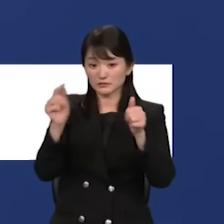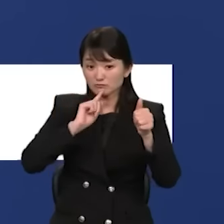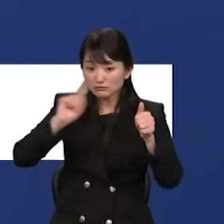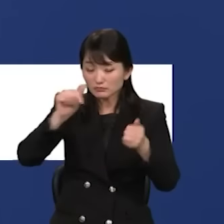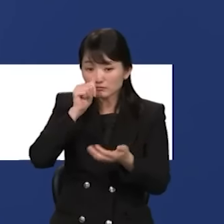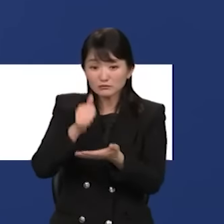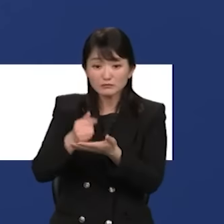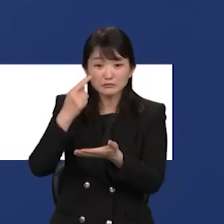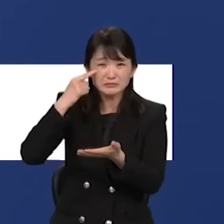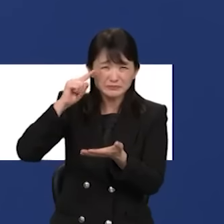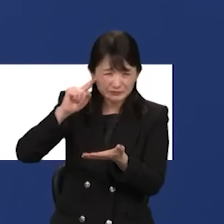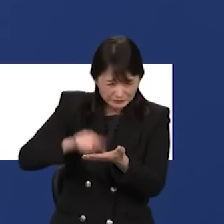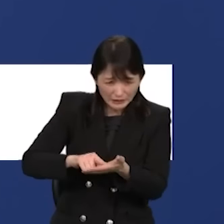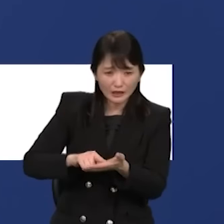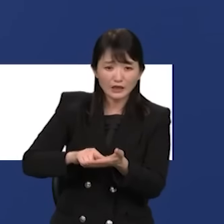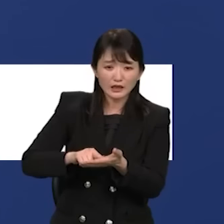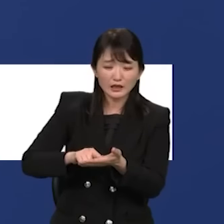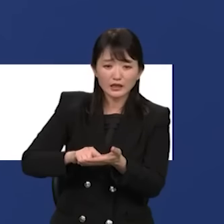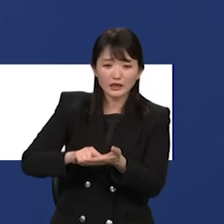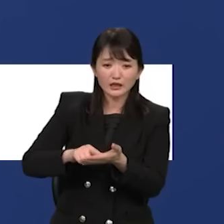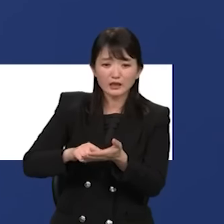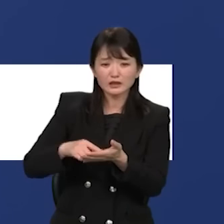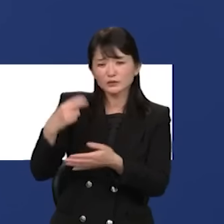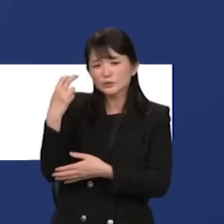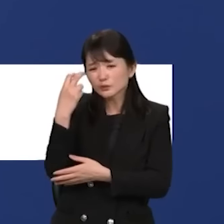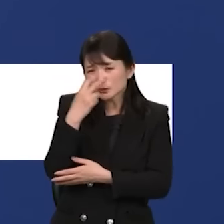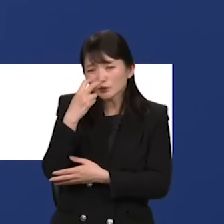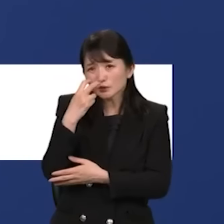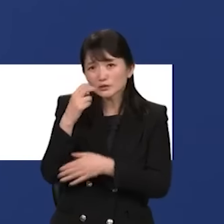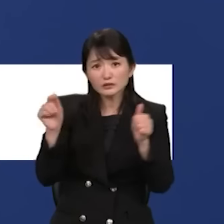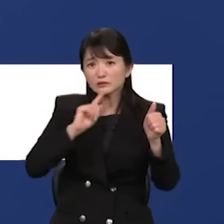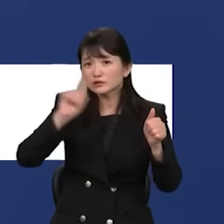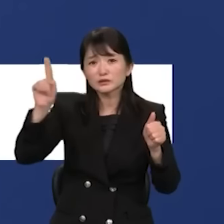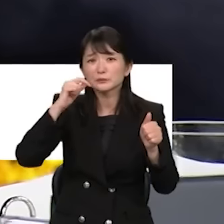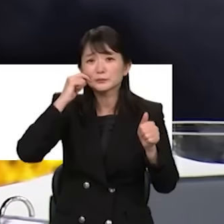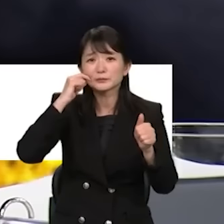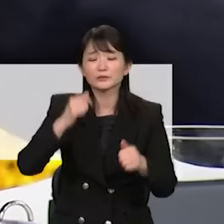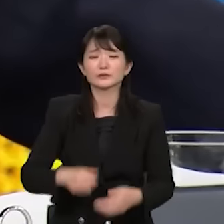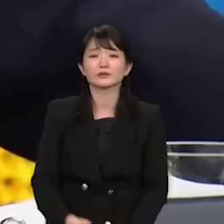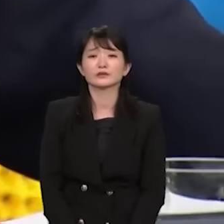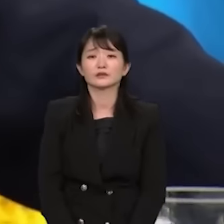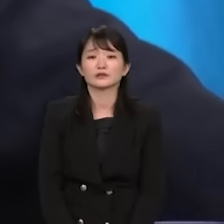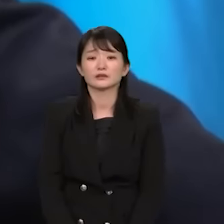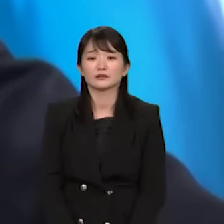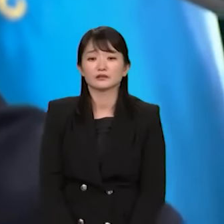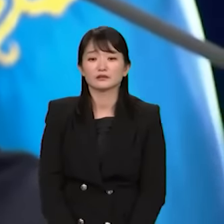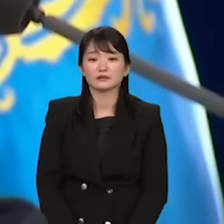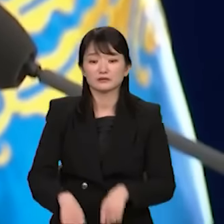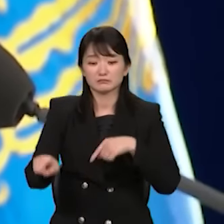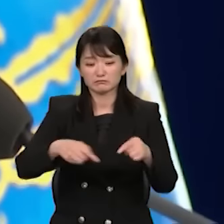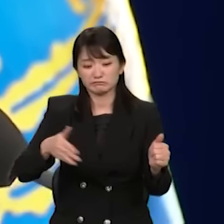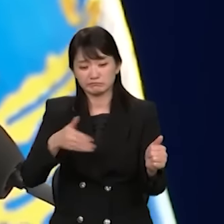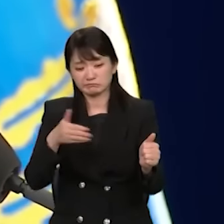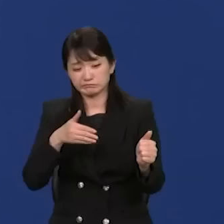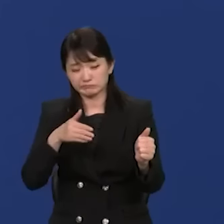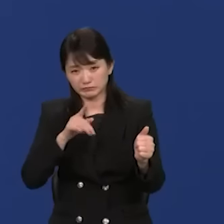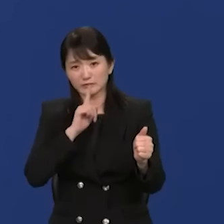혐의가 나올 때까지 수사를 했습니다. 그런데 기소를 못했지 않습니까? 정치 선동이라고